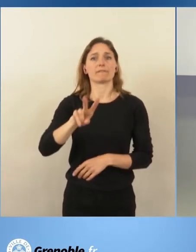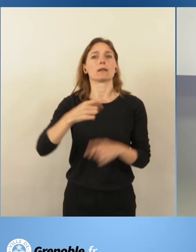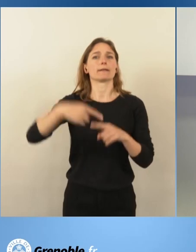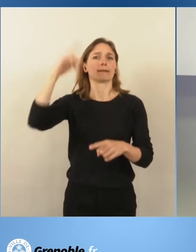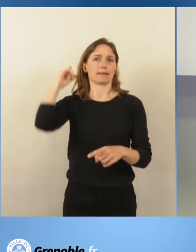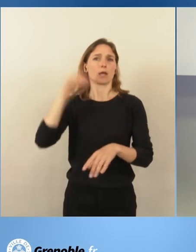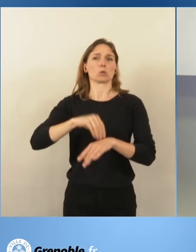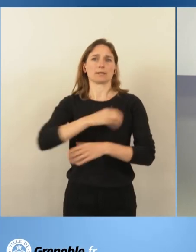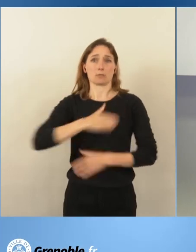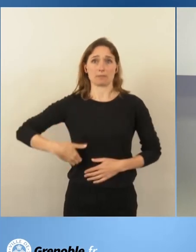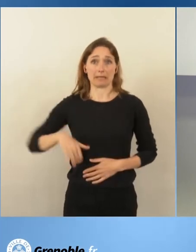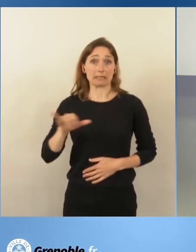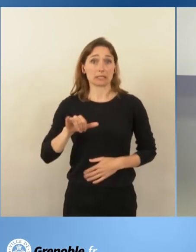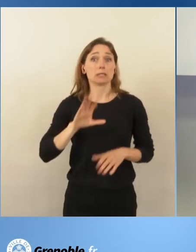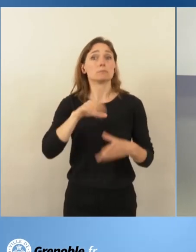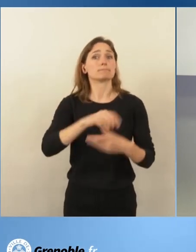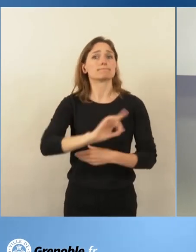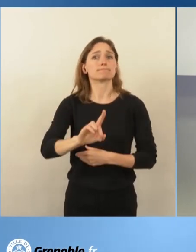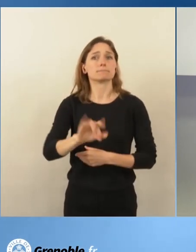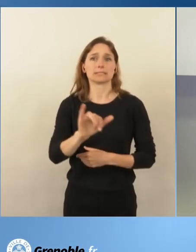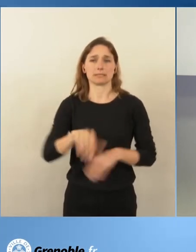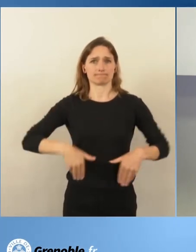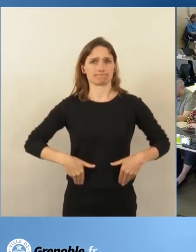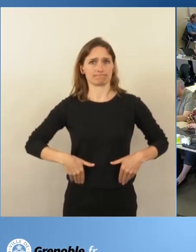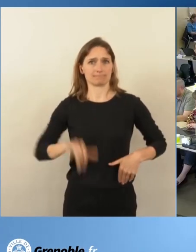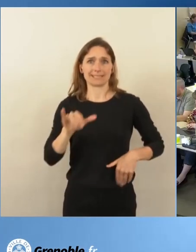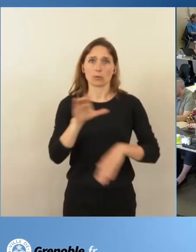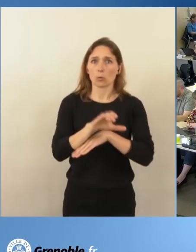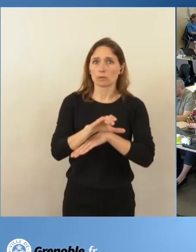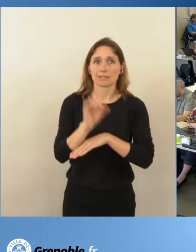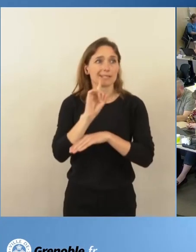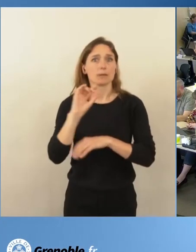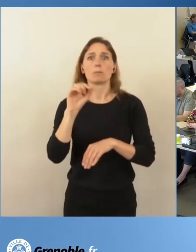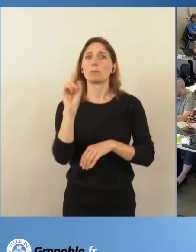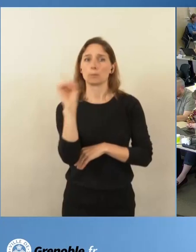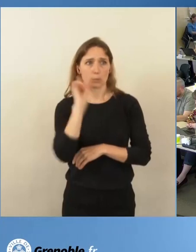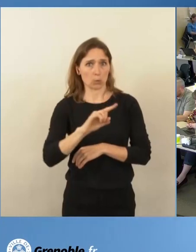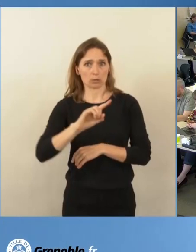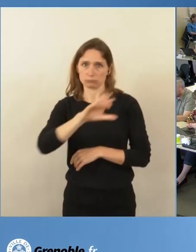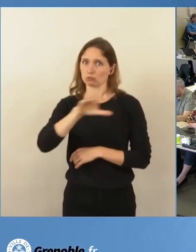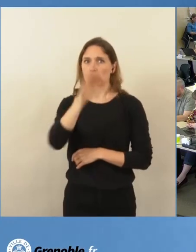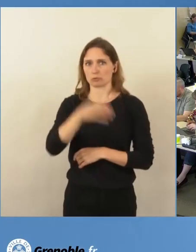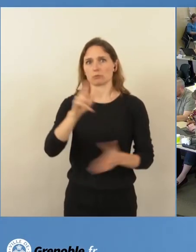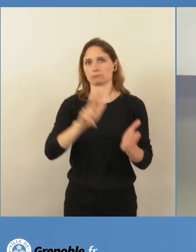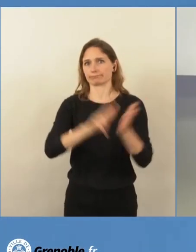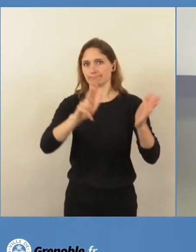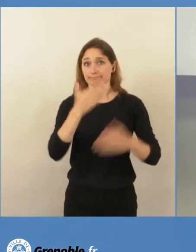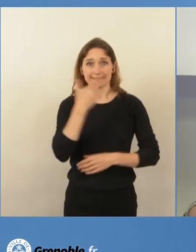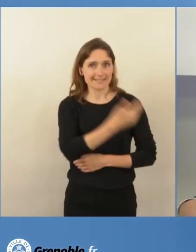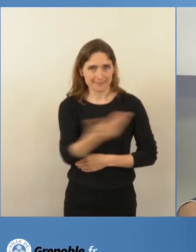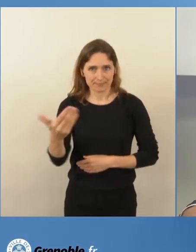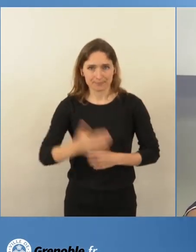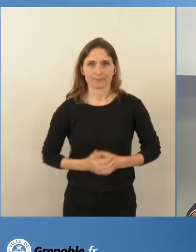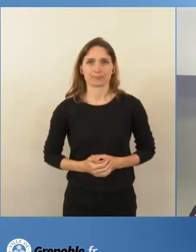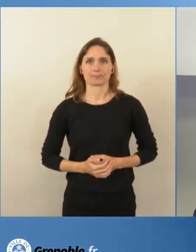municipal qui ne prend pas par au vote ou qui s'abstient qui votre compte qui vote pour uneanimité je vous remercie et